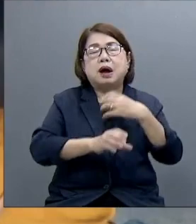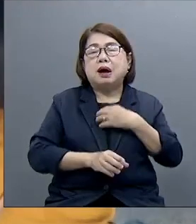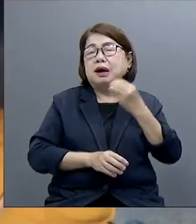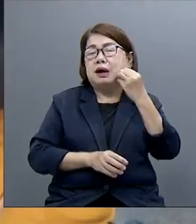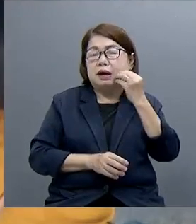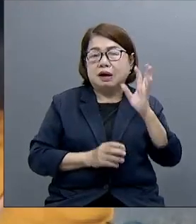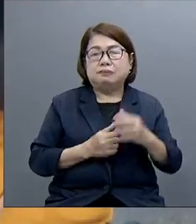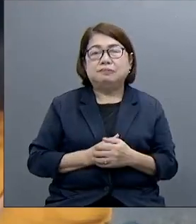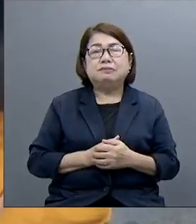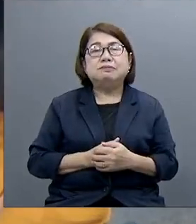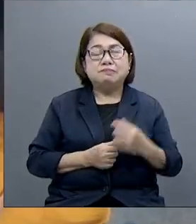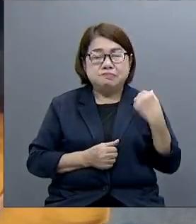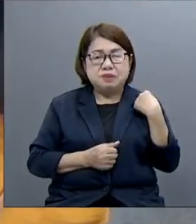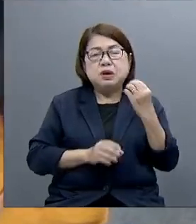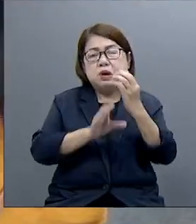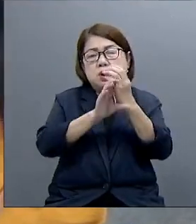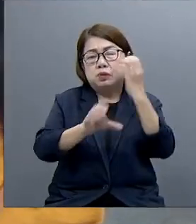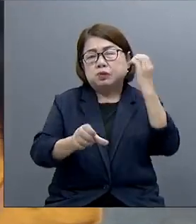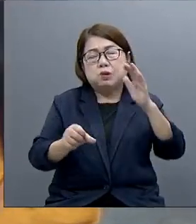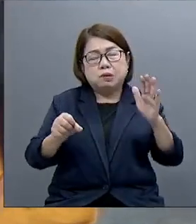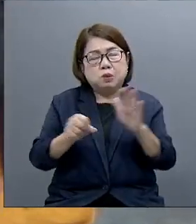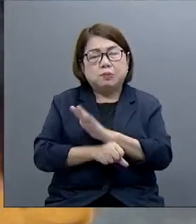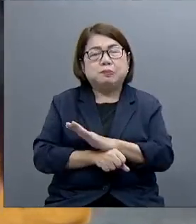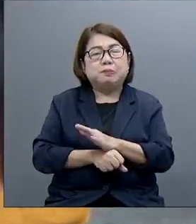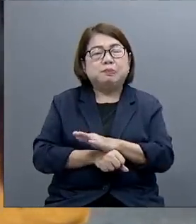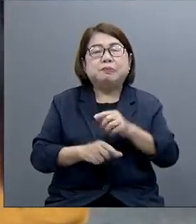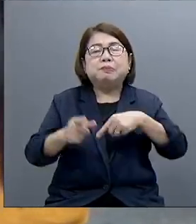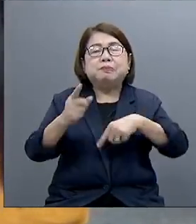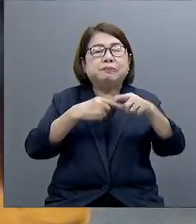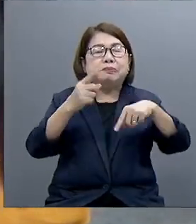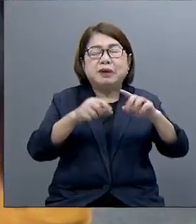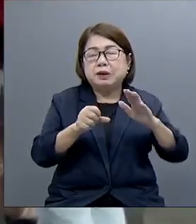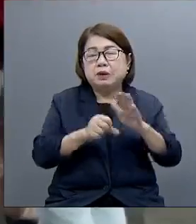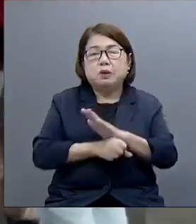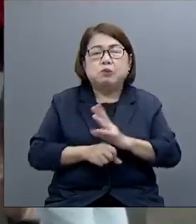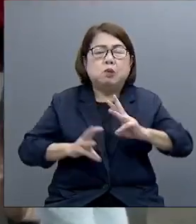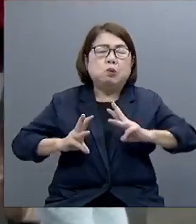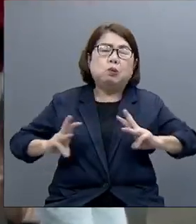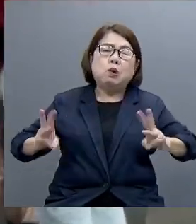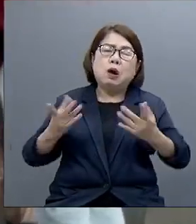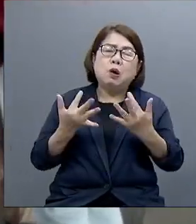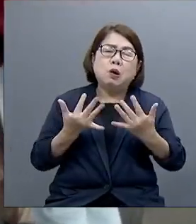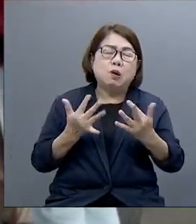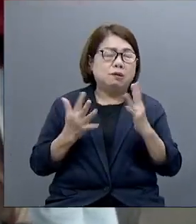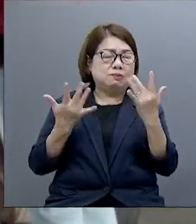ว่ามีรถเสริมครบในทุกเส้นทางจะไม่มีผู้โดยสารตกค้างอย่างแน่นอนค่ะ